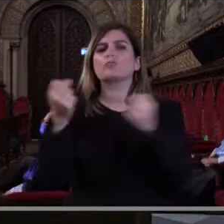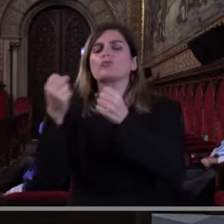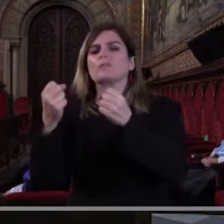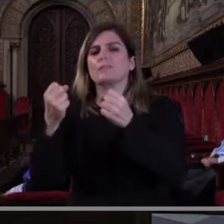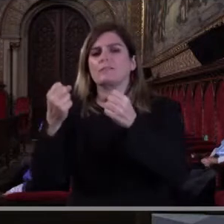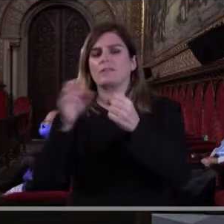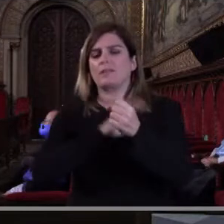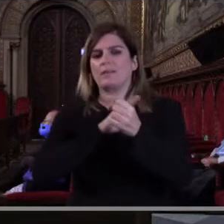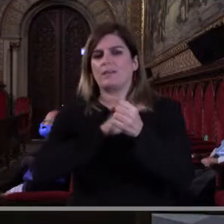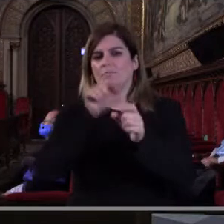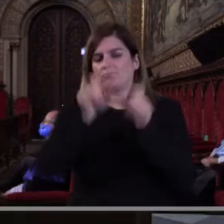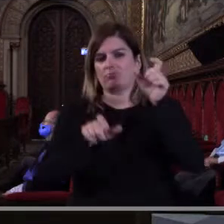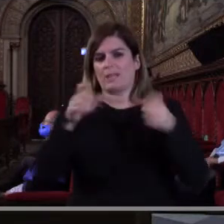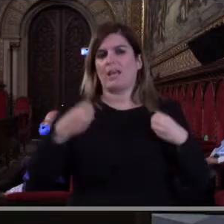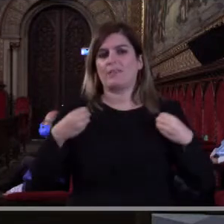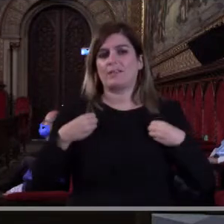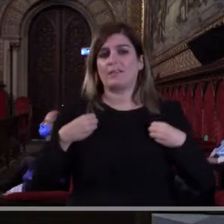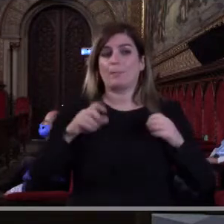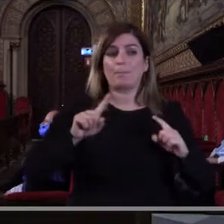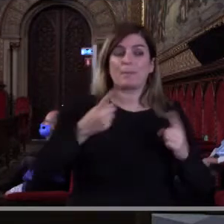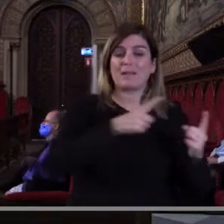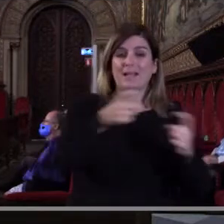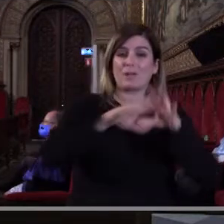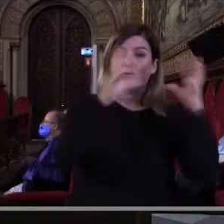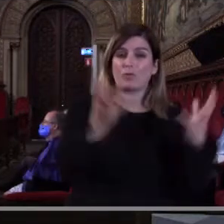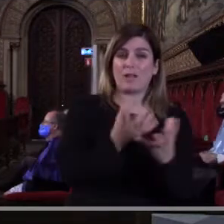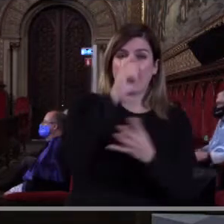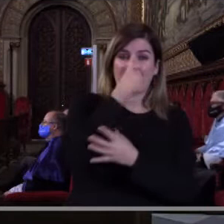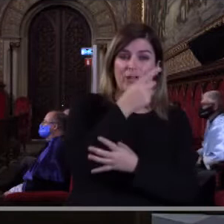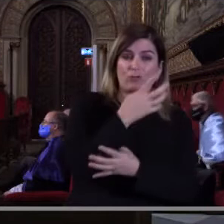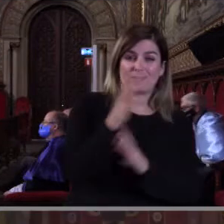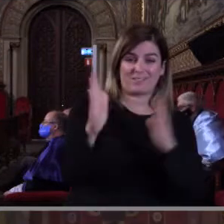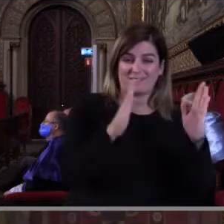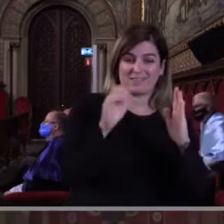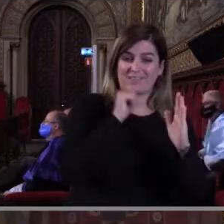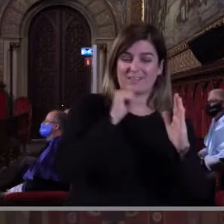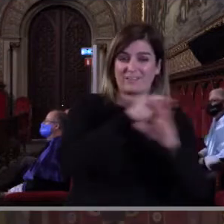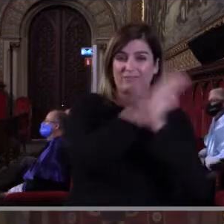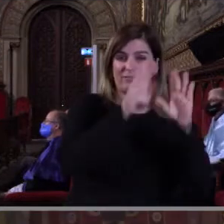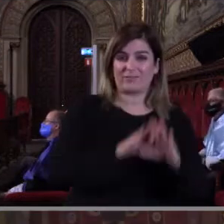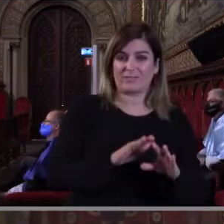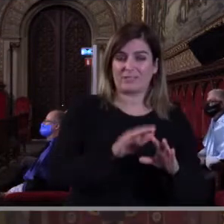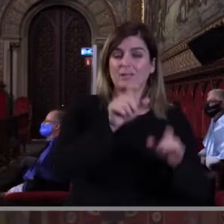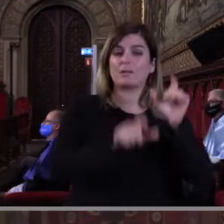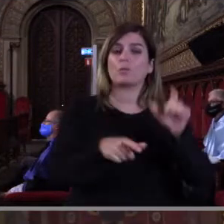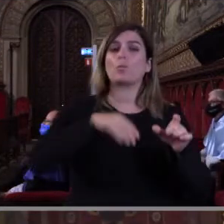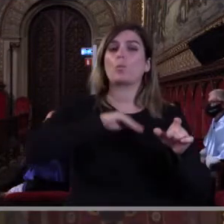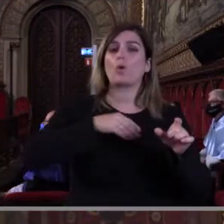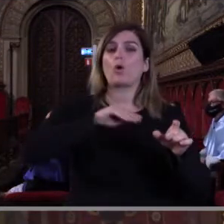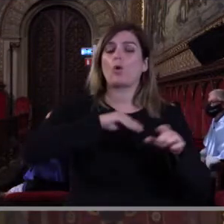Guerra Mundial, iniciada el 1914, estava a la seva etapa final. La mortalitat de la